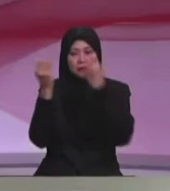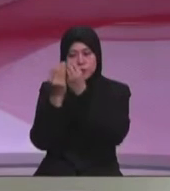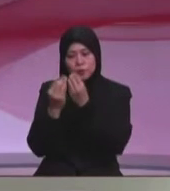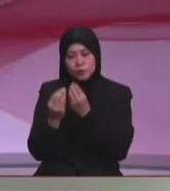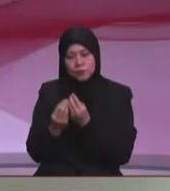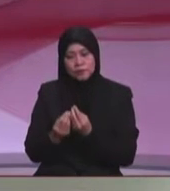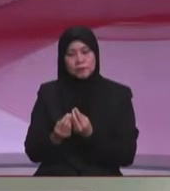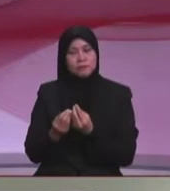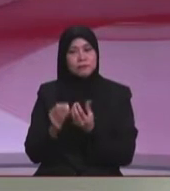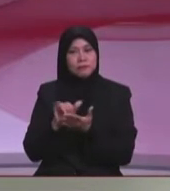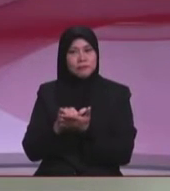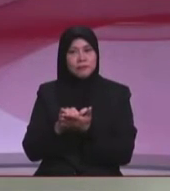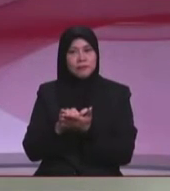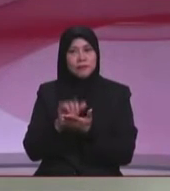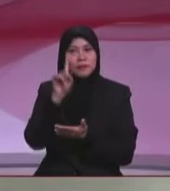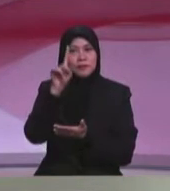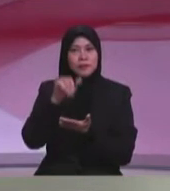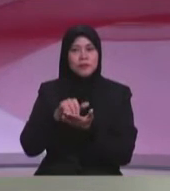jumlah tersebut,